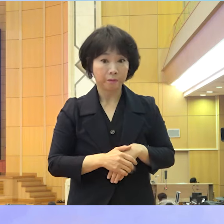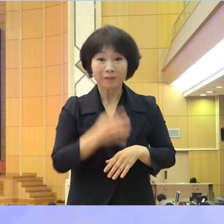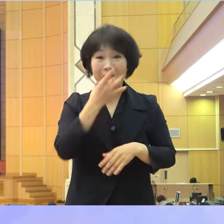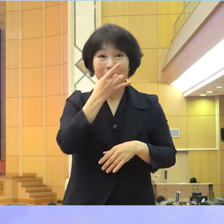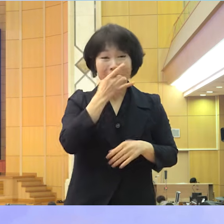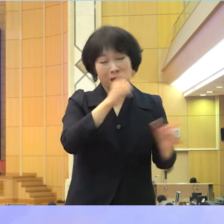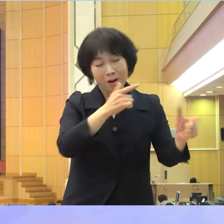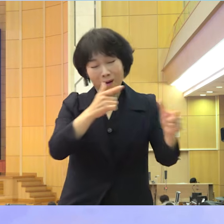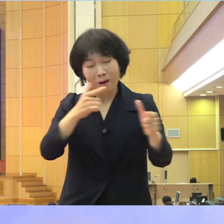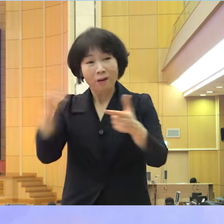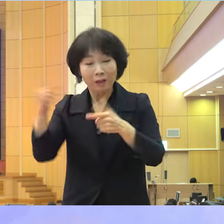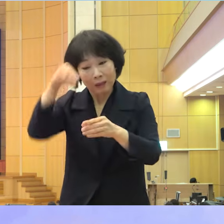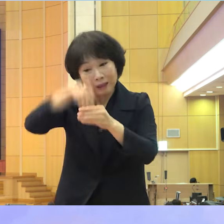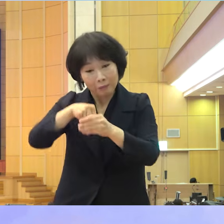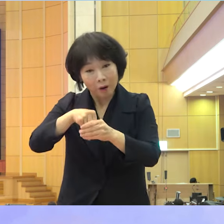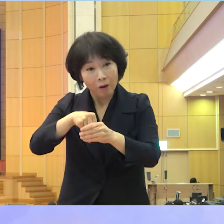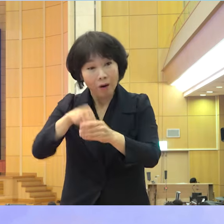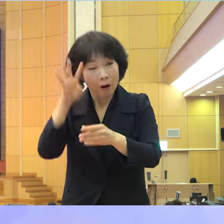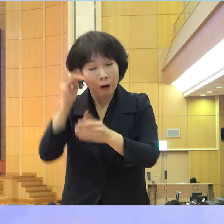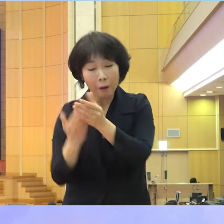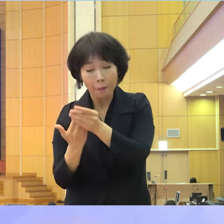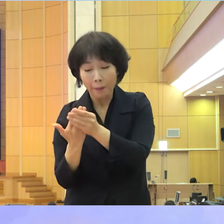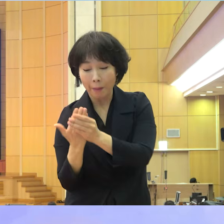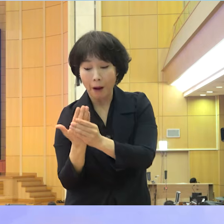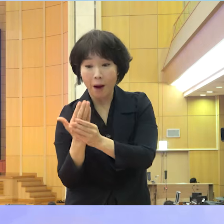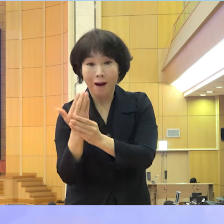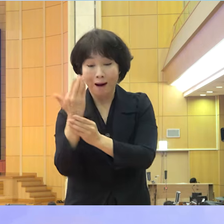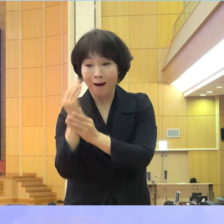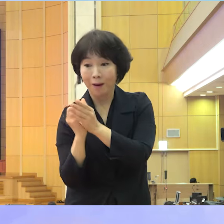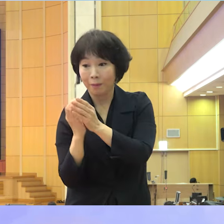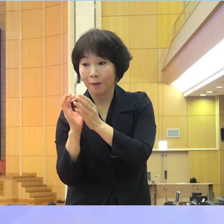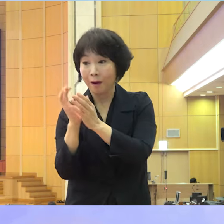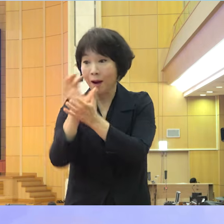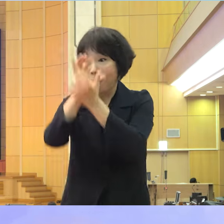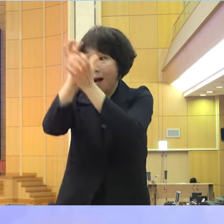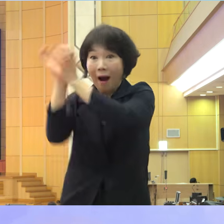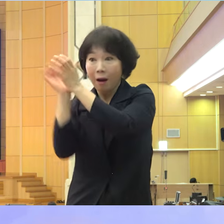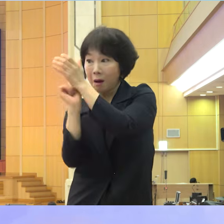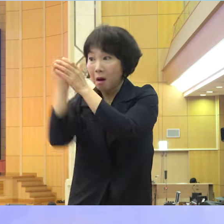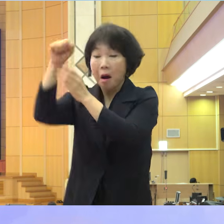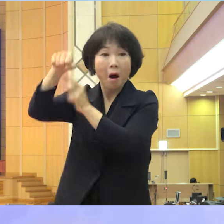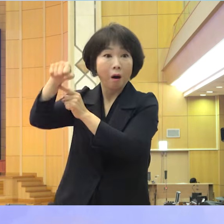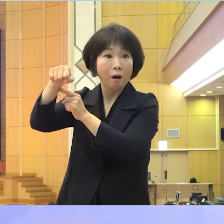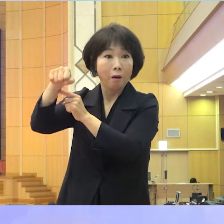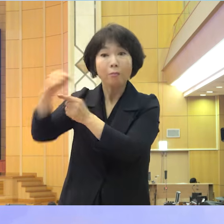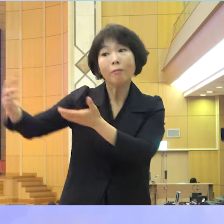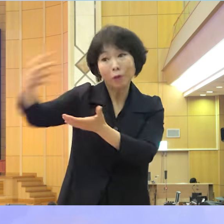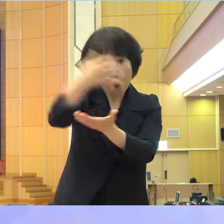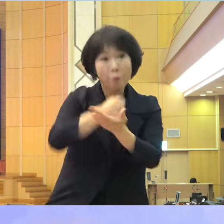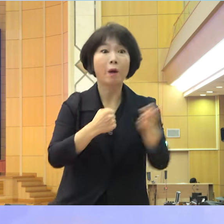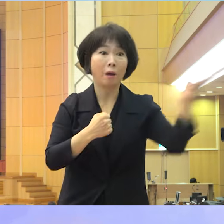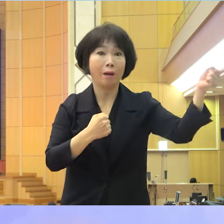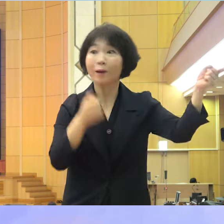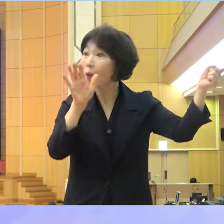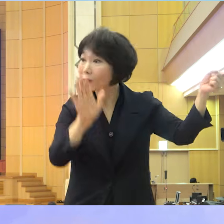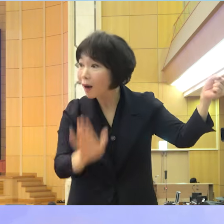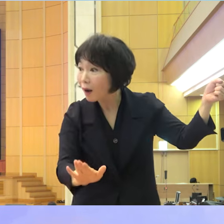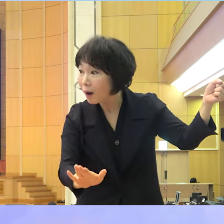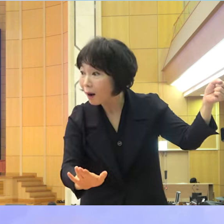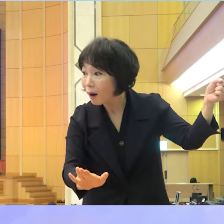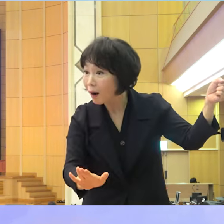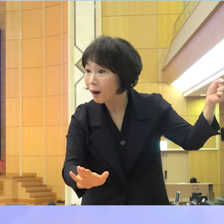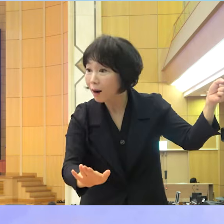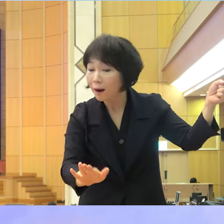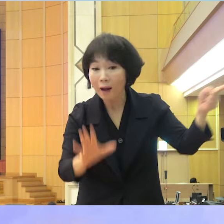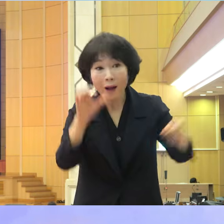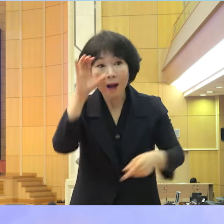열매 맺지 않고 죽으면 농사로 비유한다면 혼농사지요. 그런 것처럼